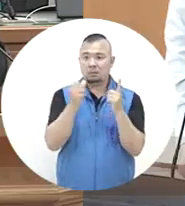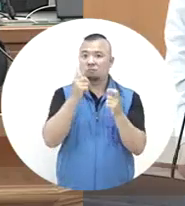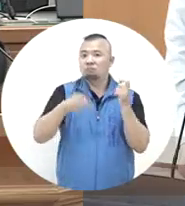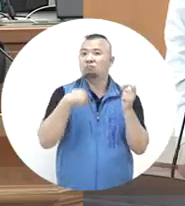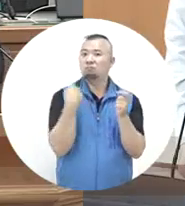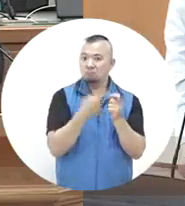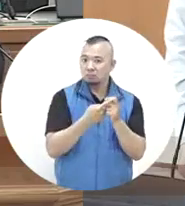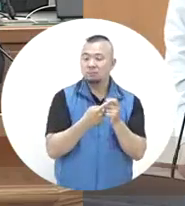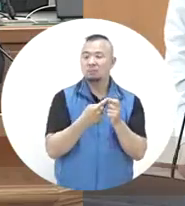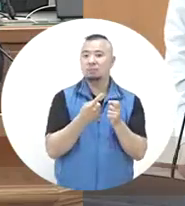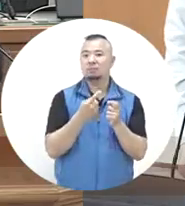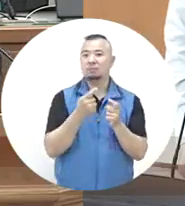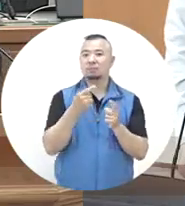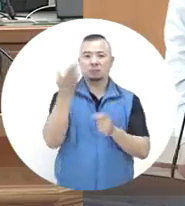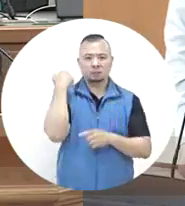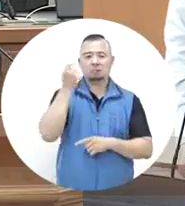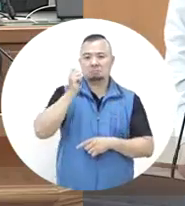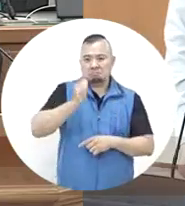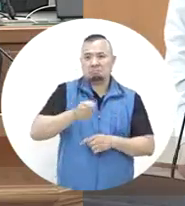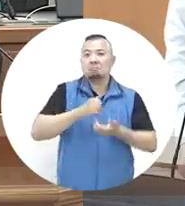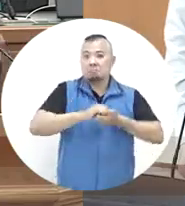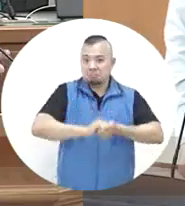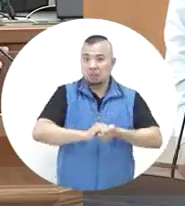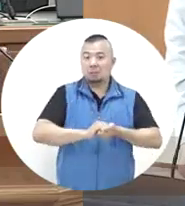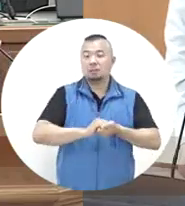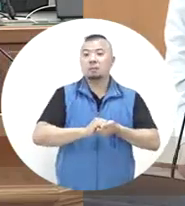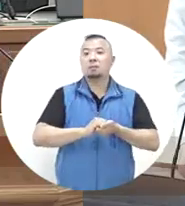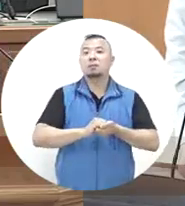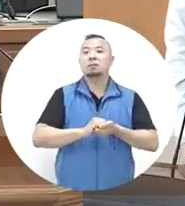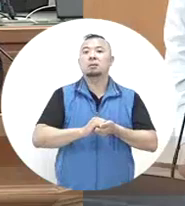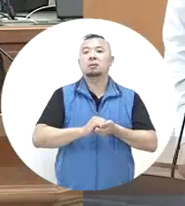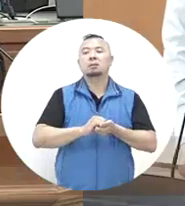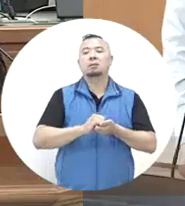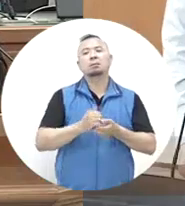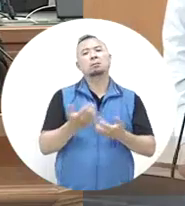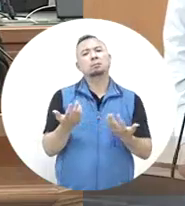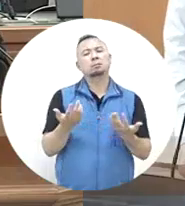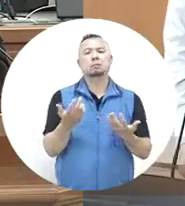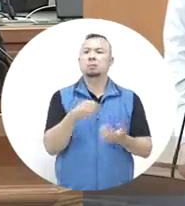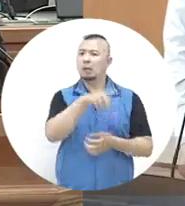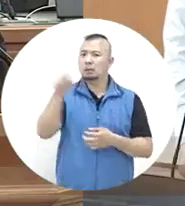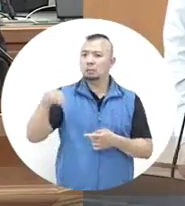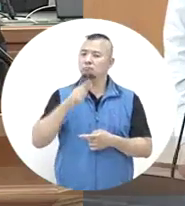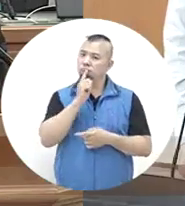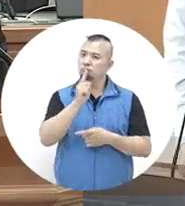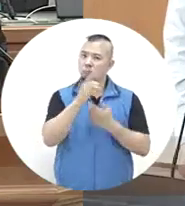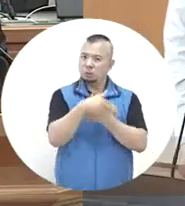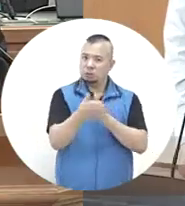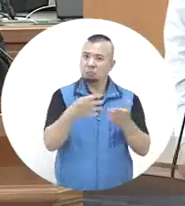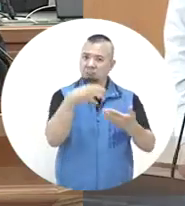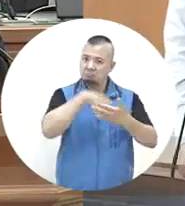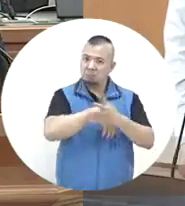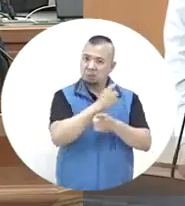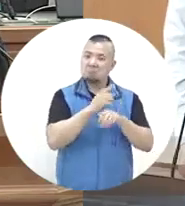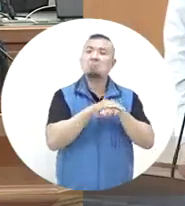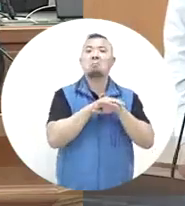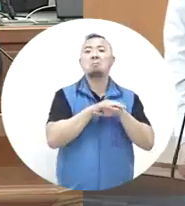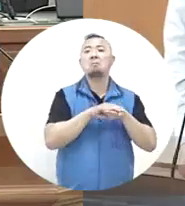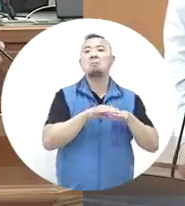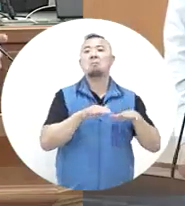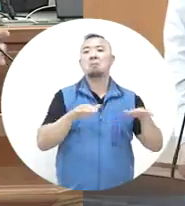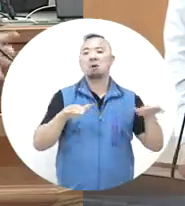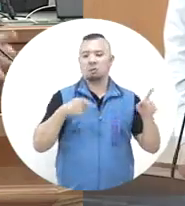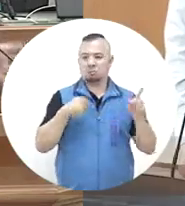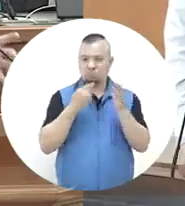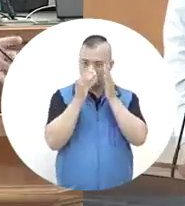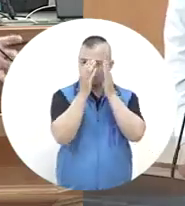个决定，他说大家现在既然说是室内干燥储存比较安全，我们就往这个方